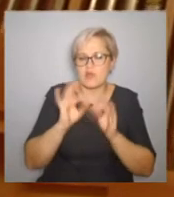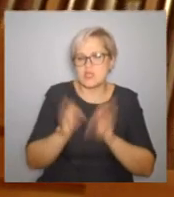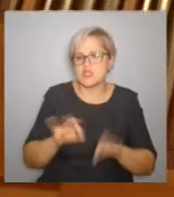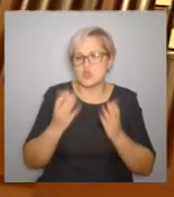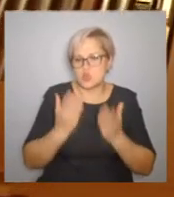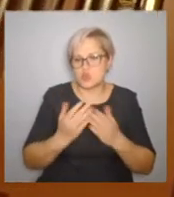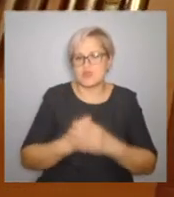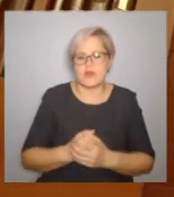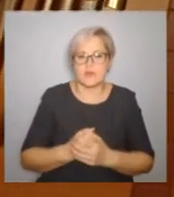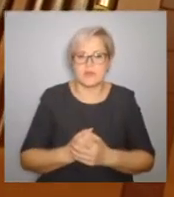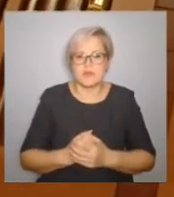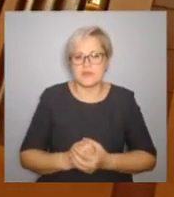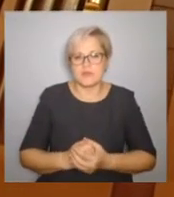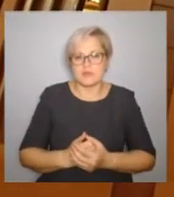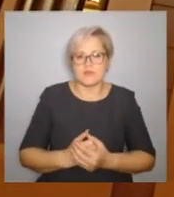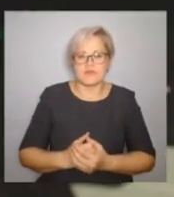настоящего высокого искусства.